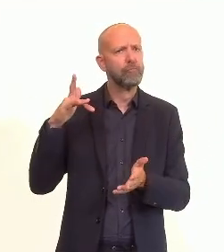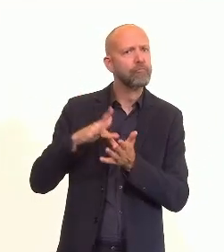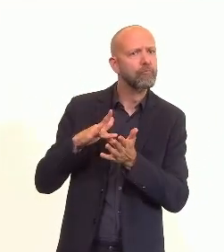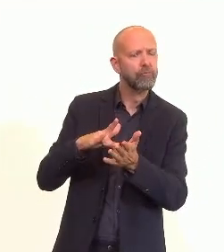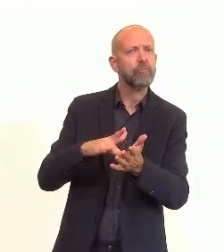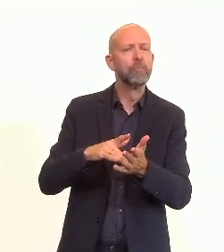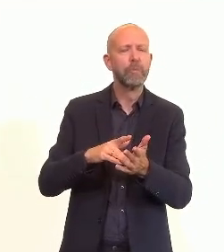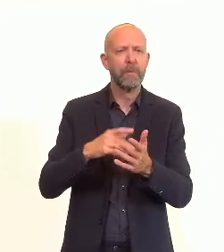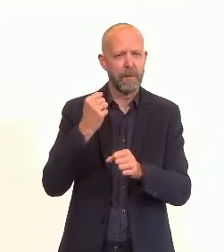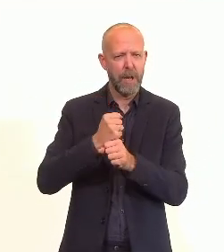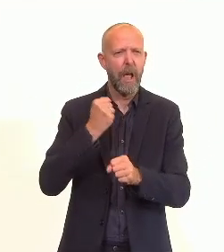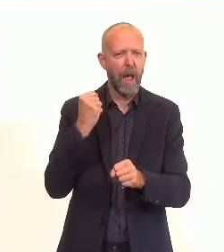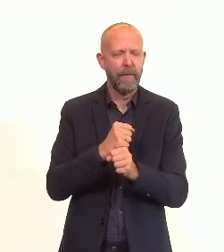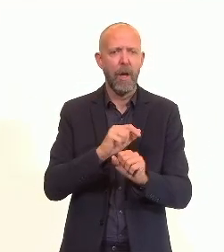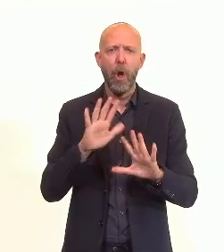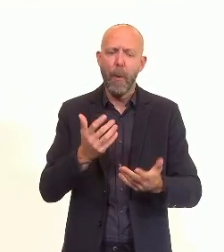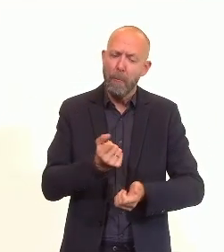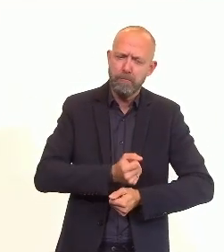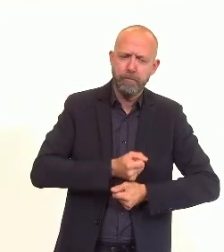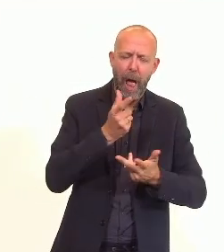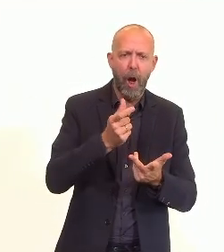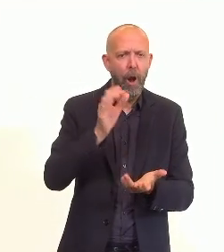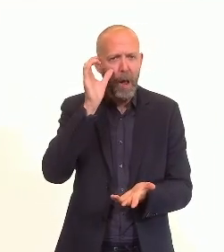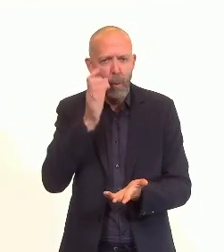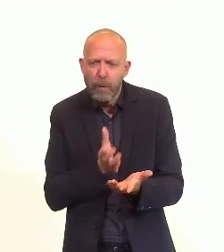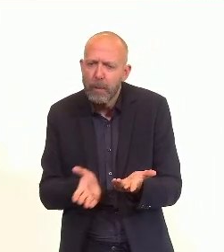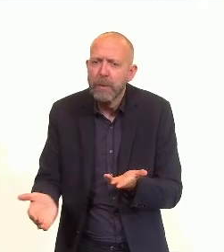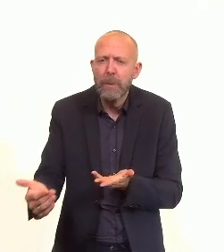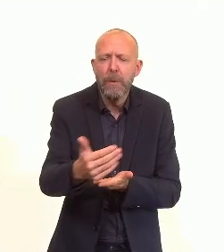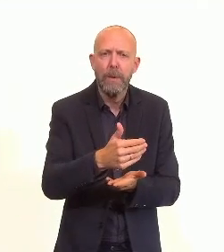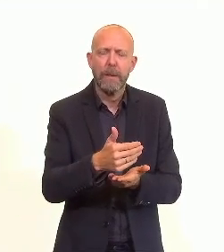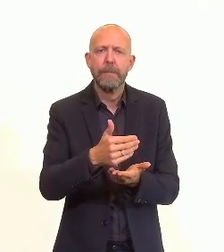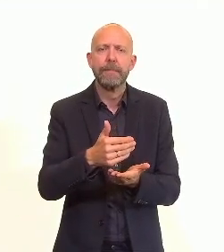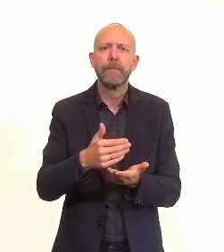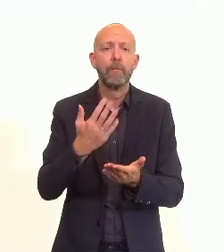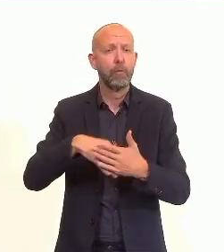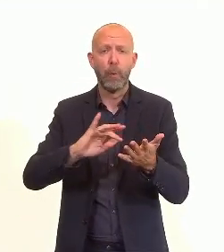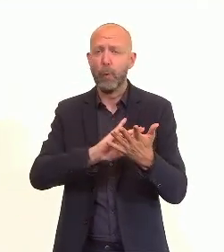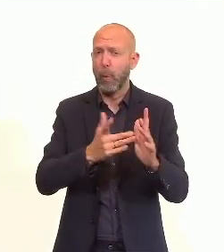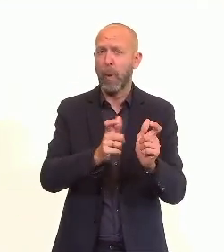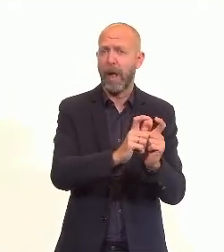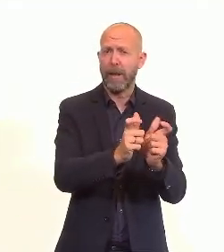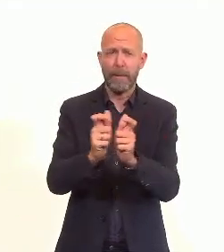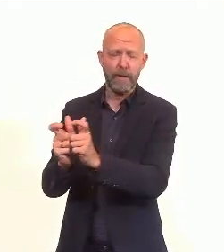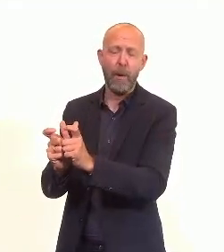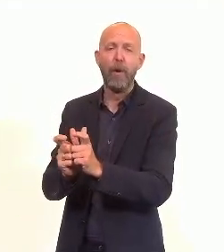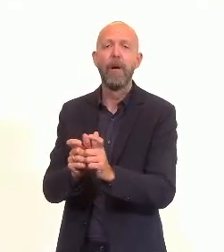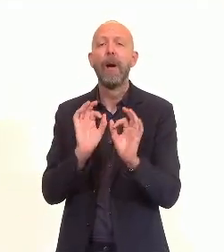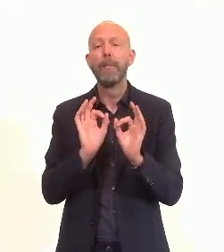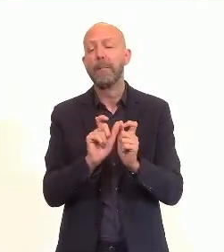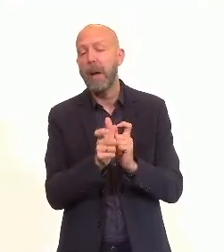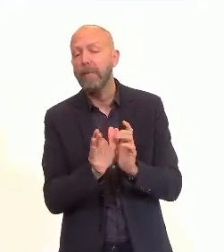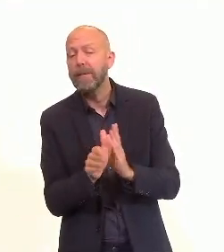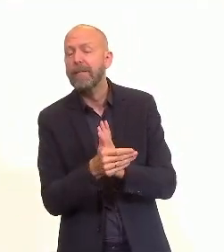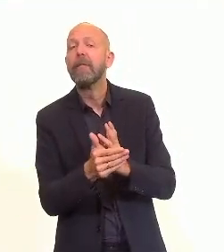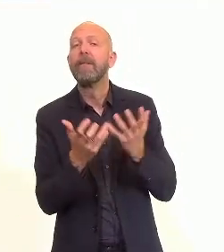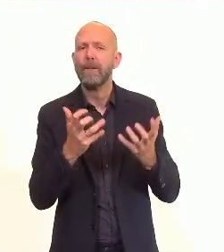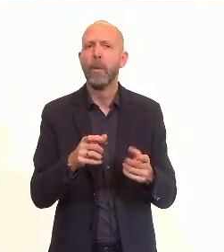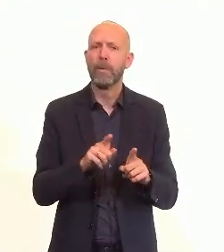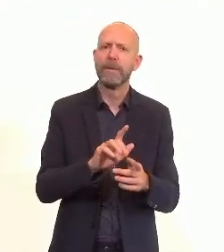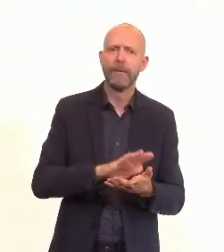recueil de la parole et des idées des résidents sur l'ensemble des établissements, et puis derrière la volonté de mettre ça